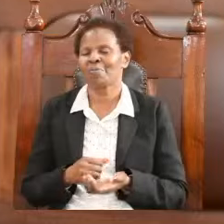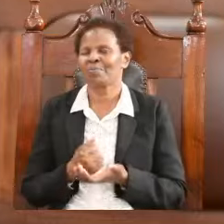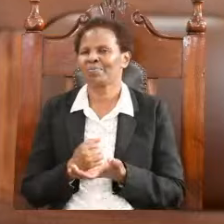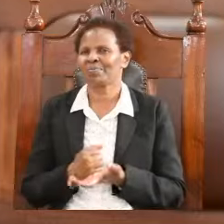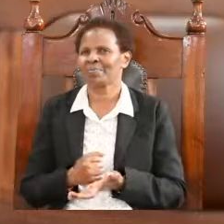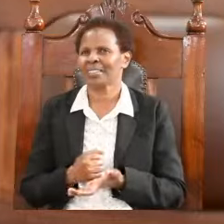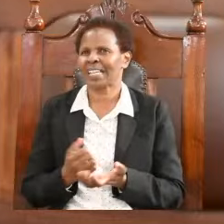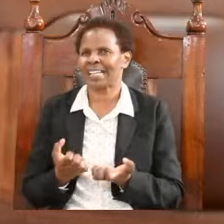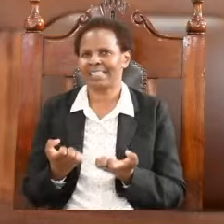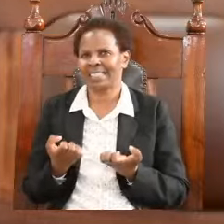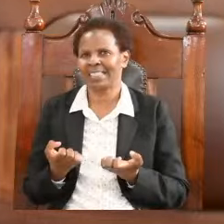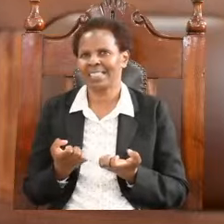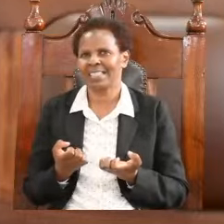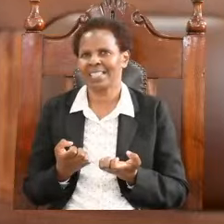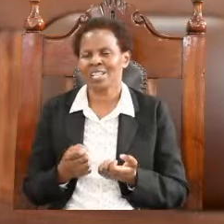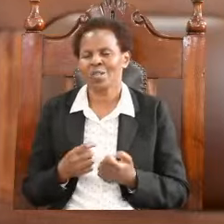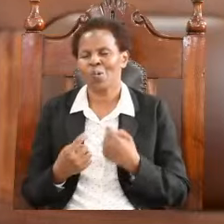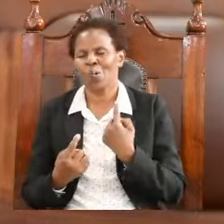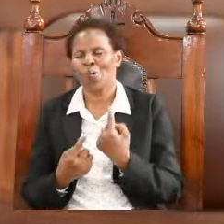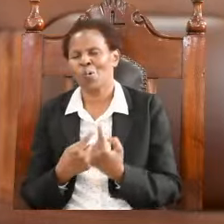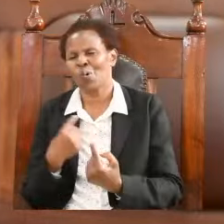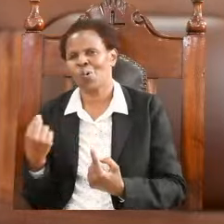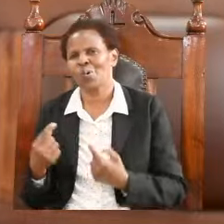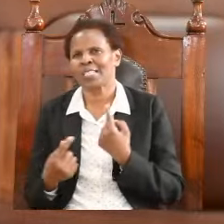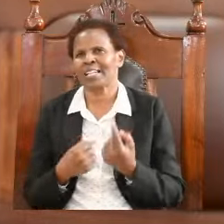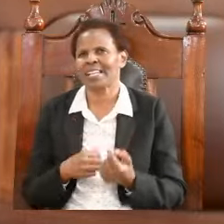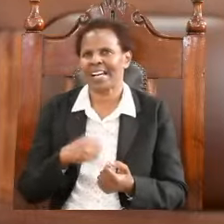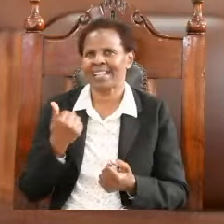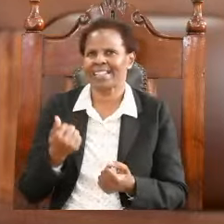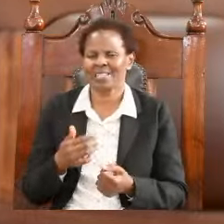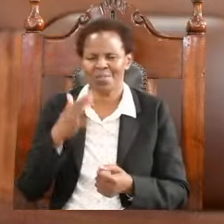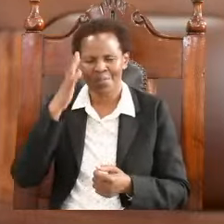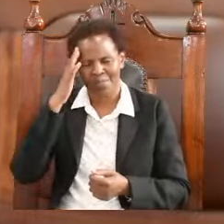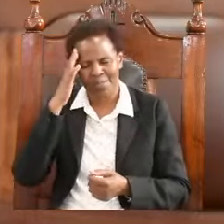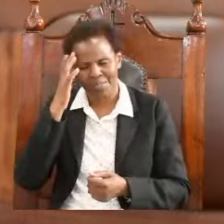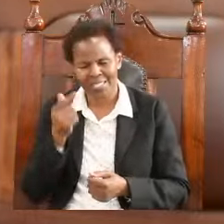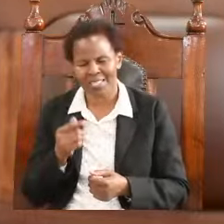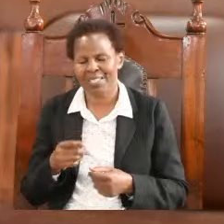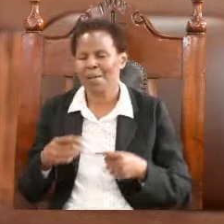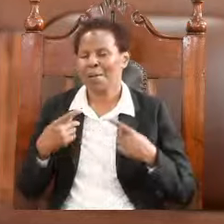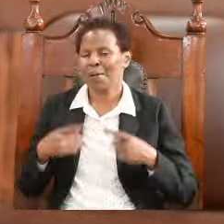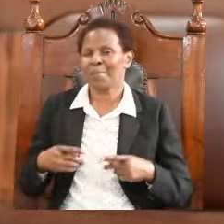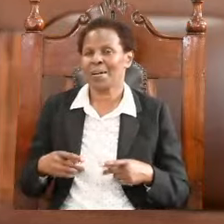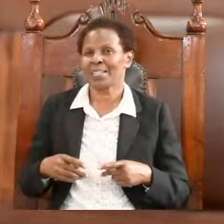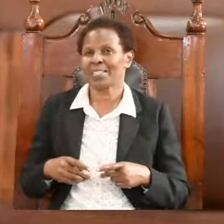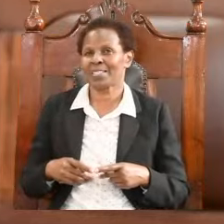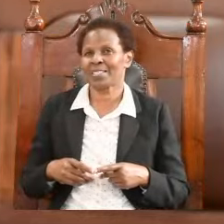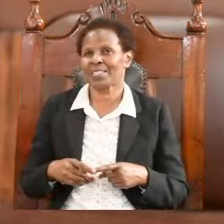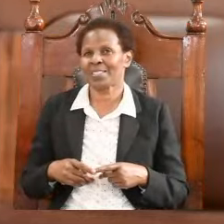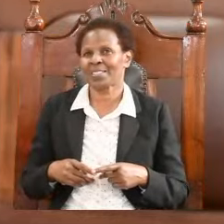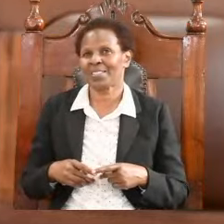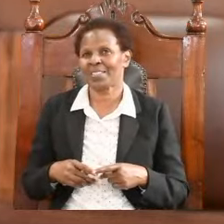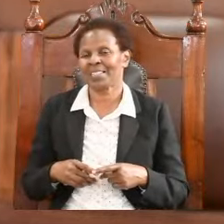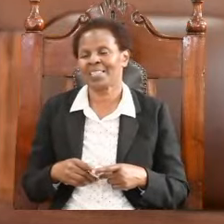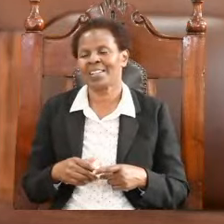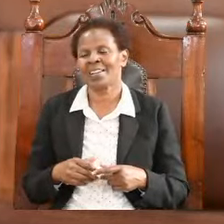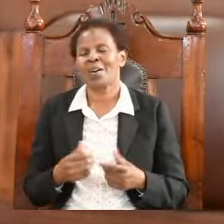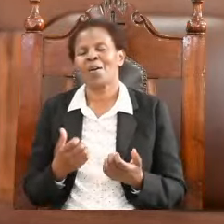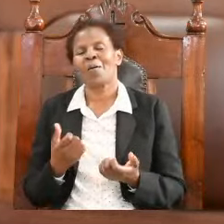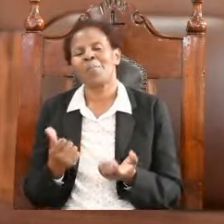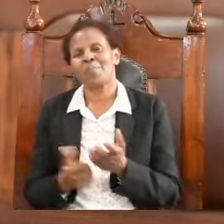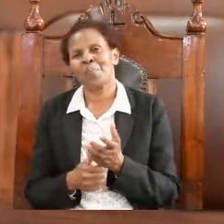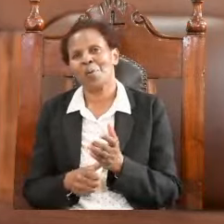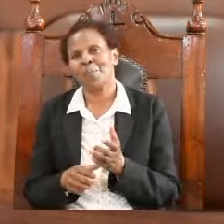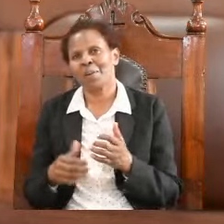gake ukathie ukera mundu uria ungi ni uramenya ngania ABCD na ukamwira ukiugaga ndirakwira nigetha tumuteithie na rimwe